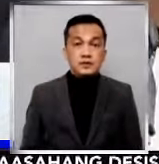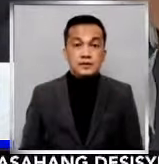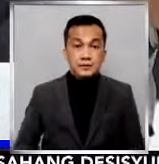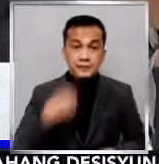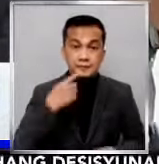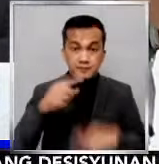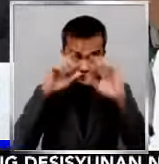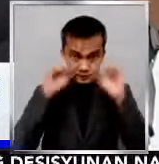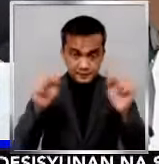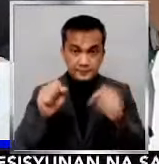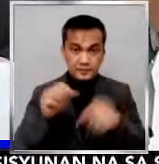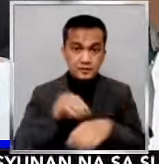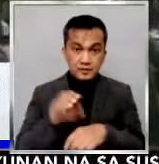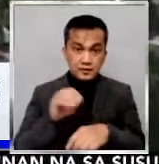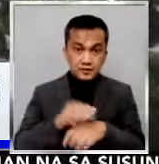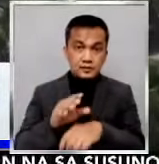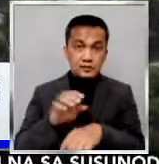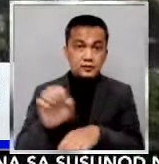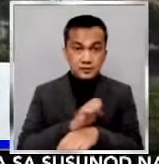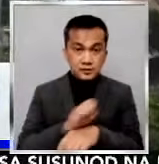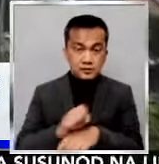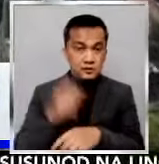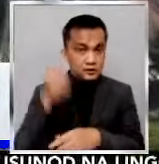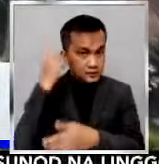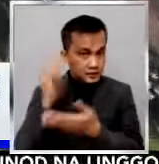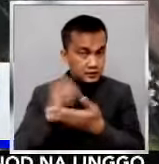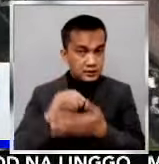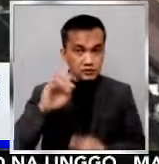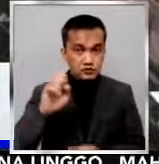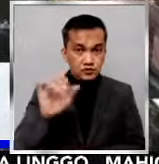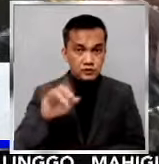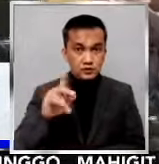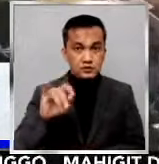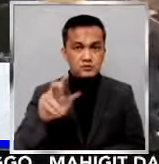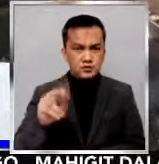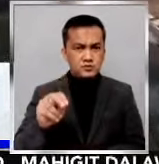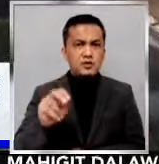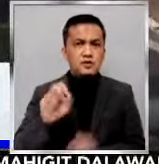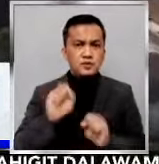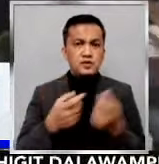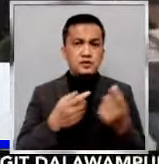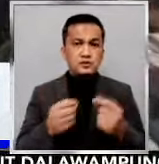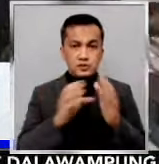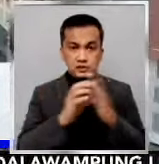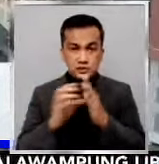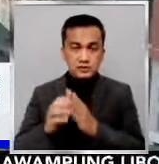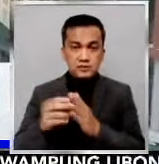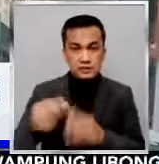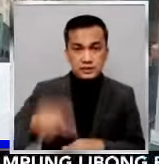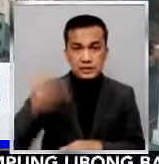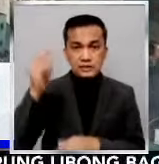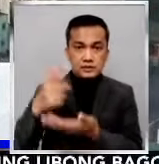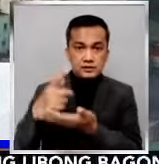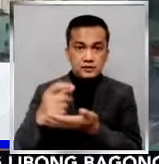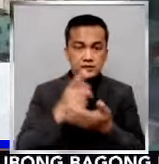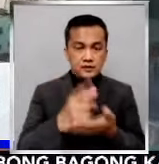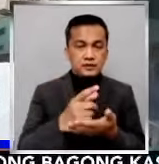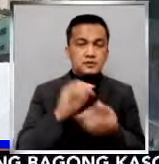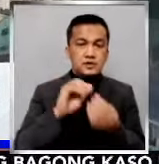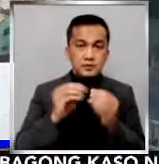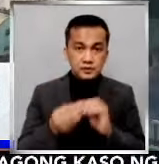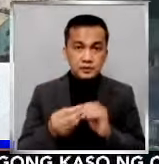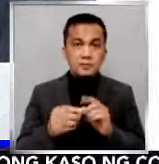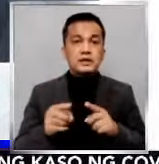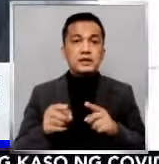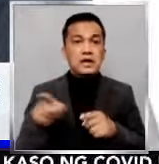Entrepreneurship, Secretary Joey Concepcion, pwede raw sana itong gawin sa mga lungsod na may mataas na vaccination rate. Pero alam niya ang posibleng